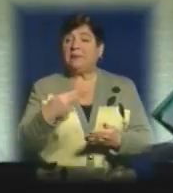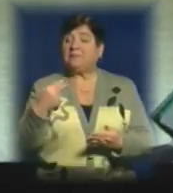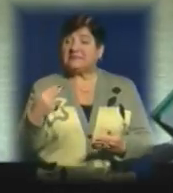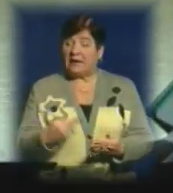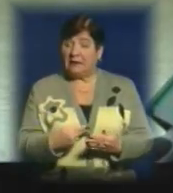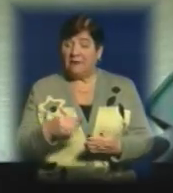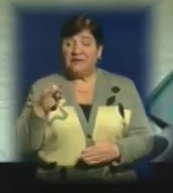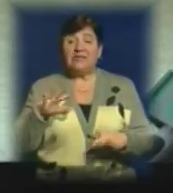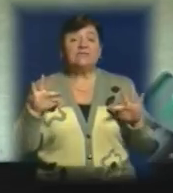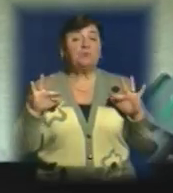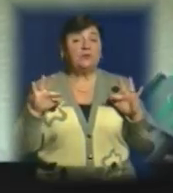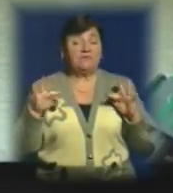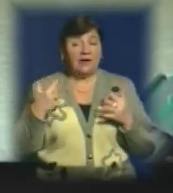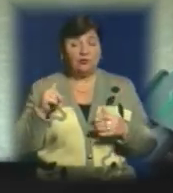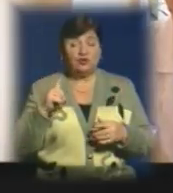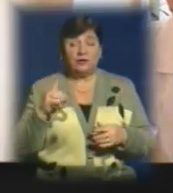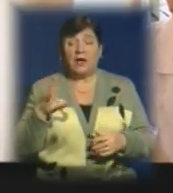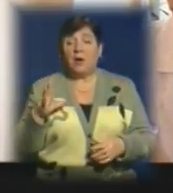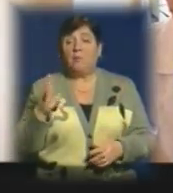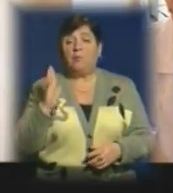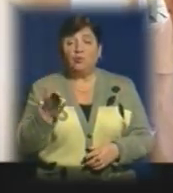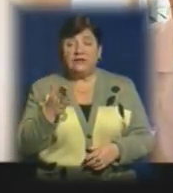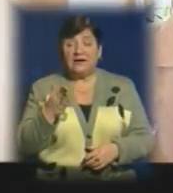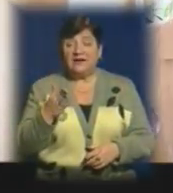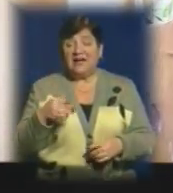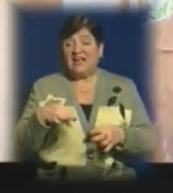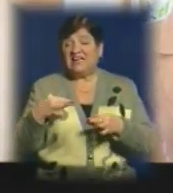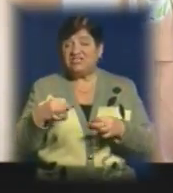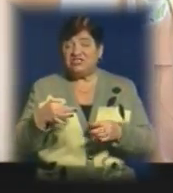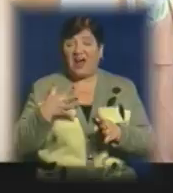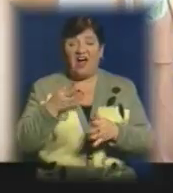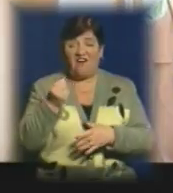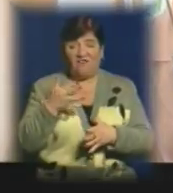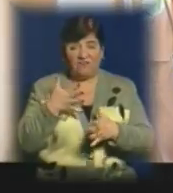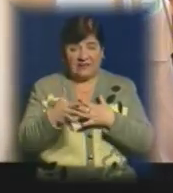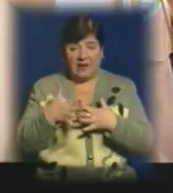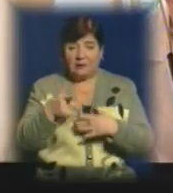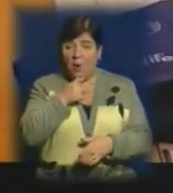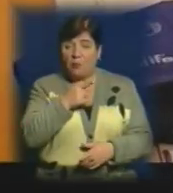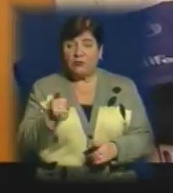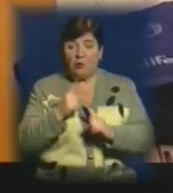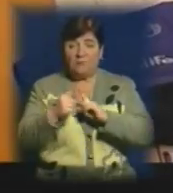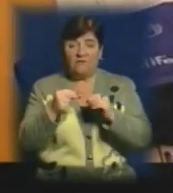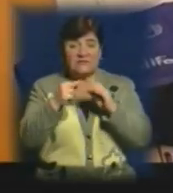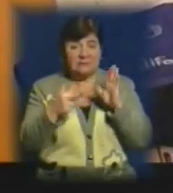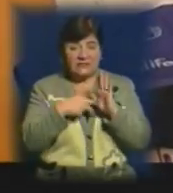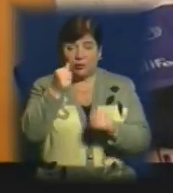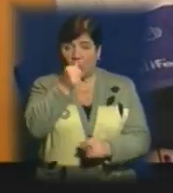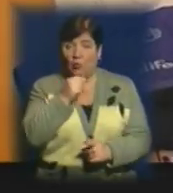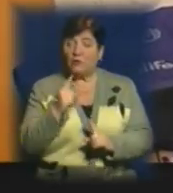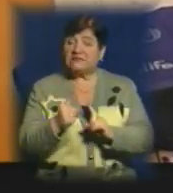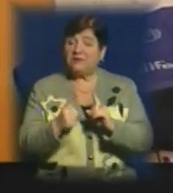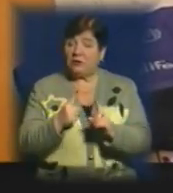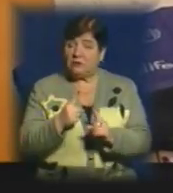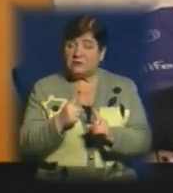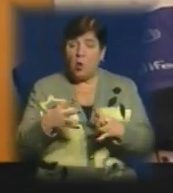що не буде лишніх витрат. Відповідно до положень медичної реформи, протягом 2018 року зміни мають